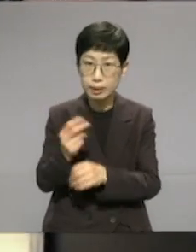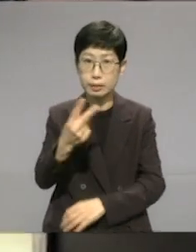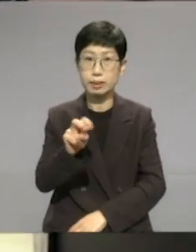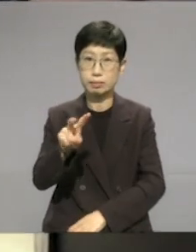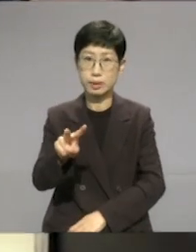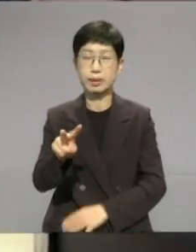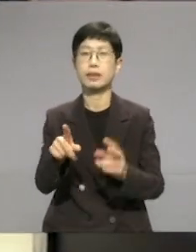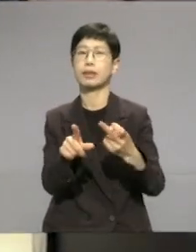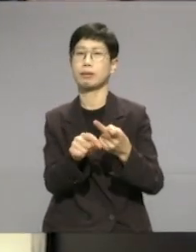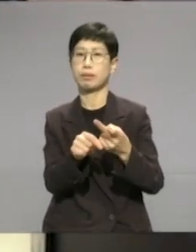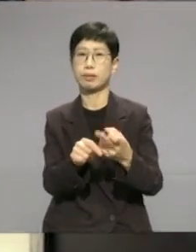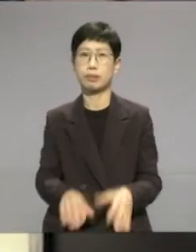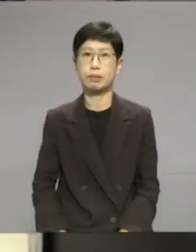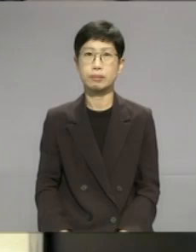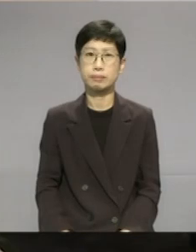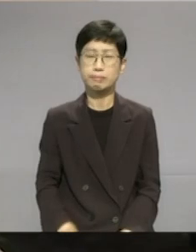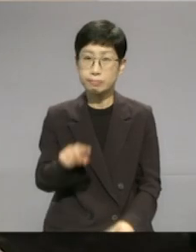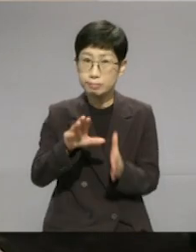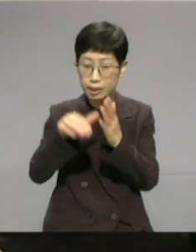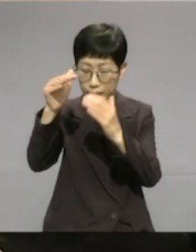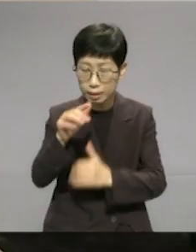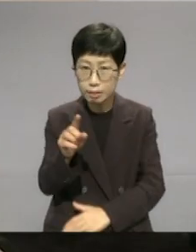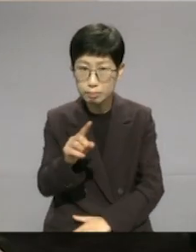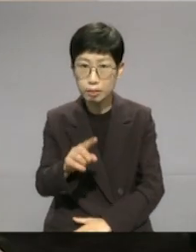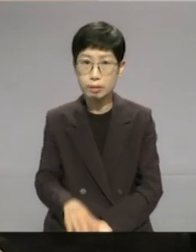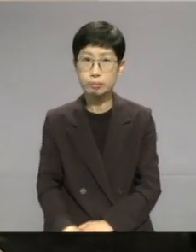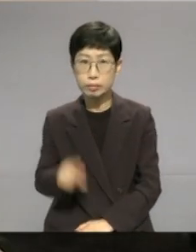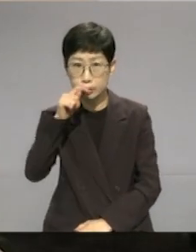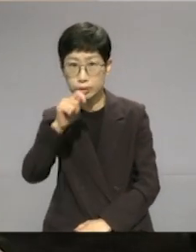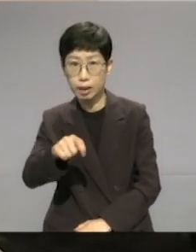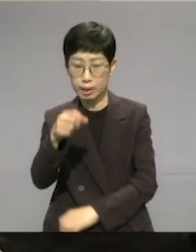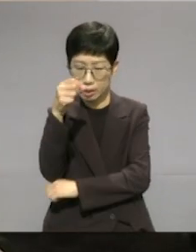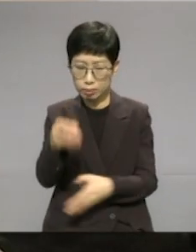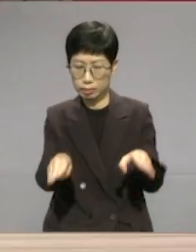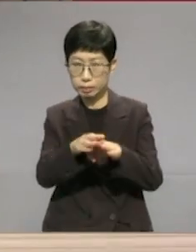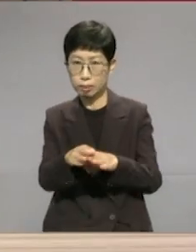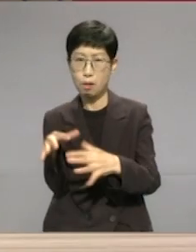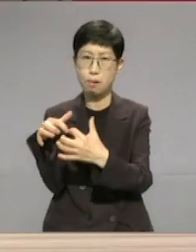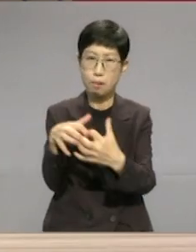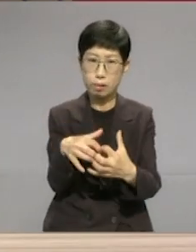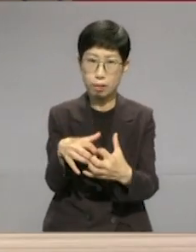12월이 마지막이었습니다. 당시 숄츠 총리는 우크라이나 민간 기반 시설 공격을,